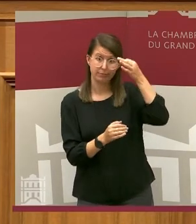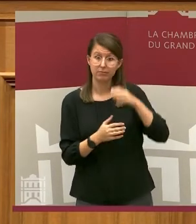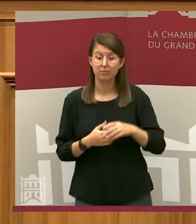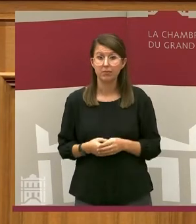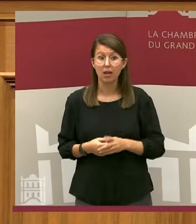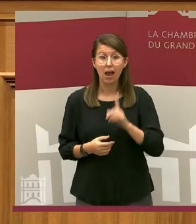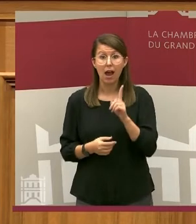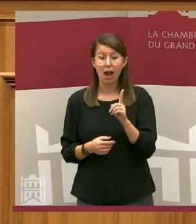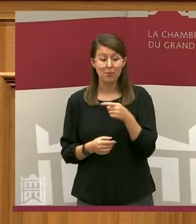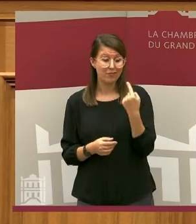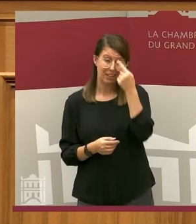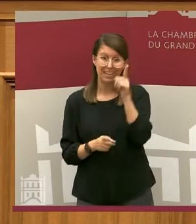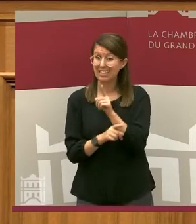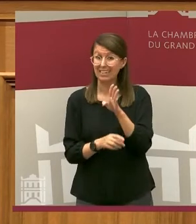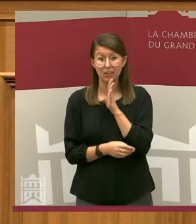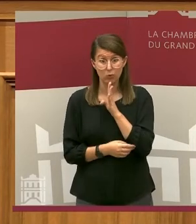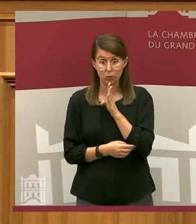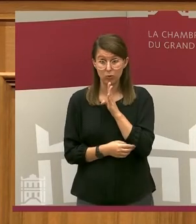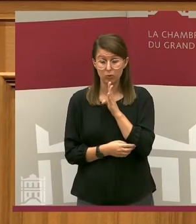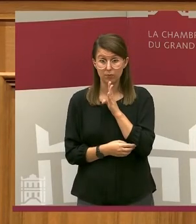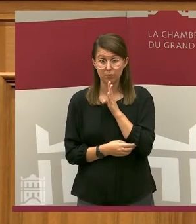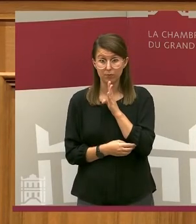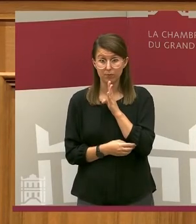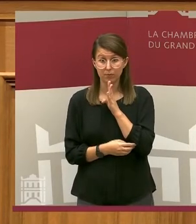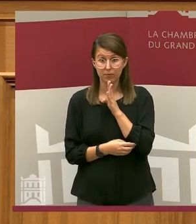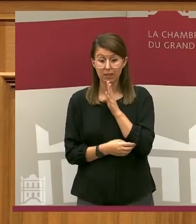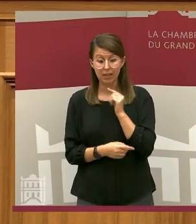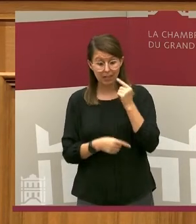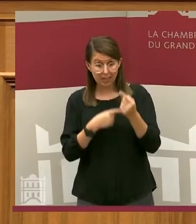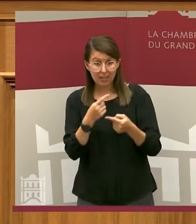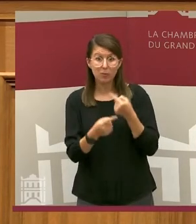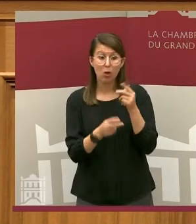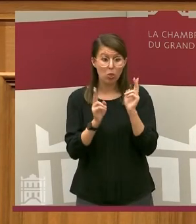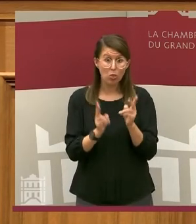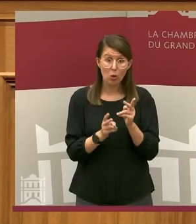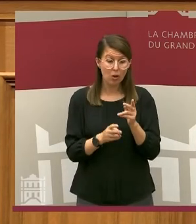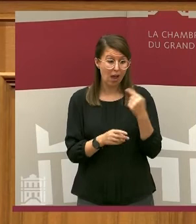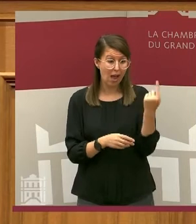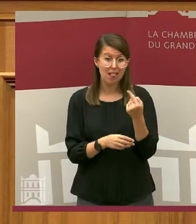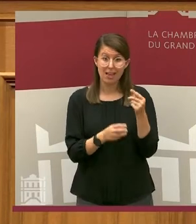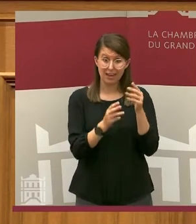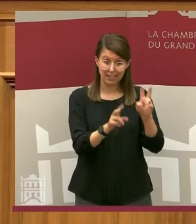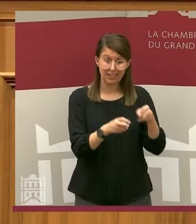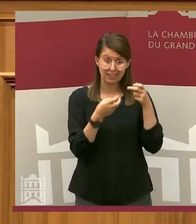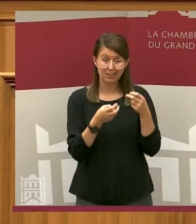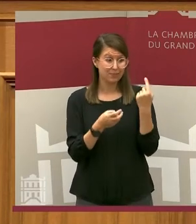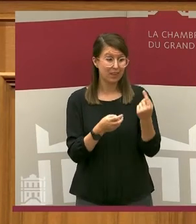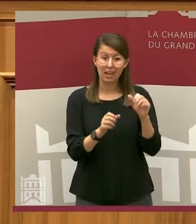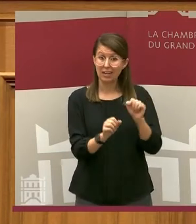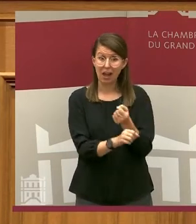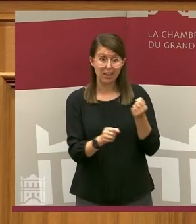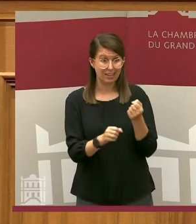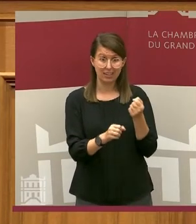unseren Ahnen nicht weit genug. Es sind auch immer länger Zehnder, die nicht von diesem Kreditempo